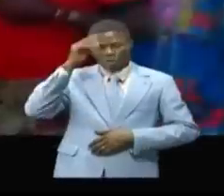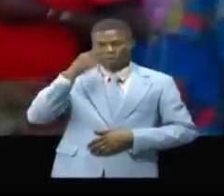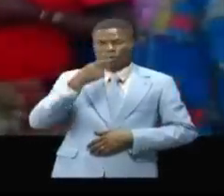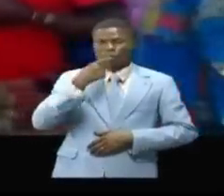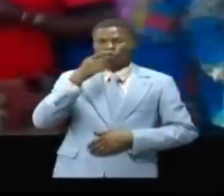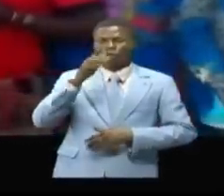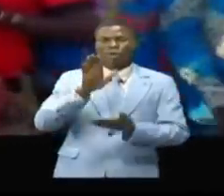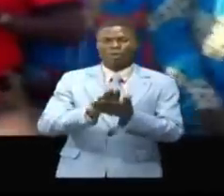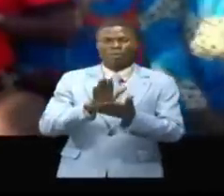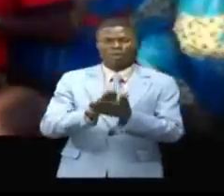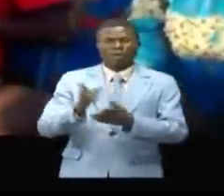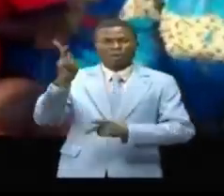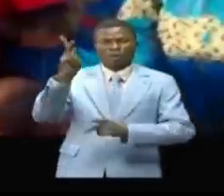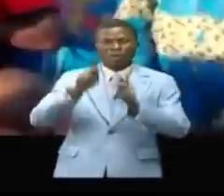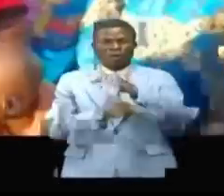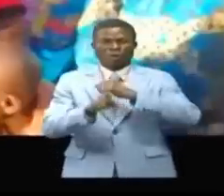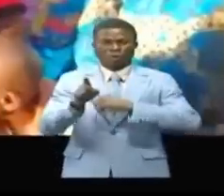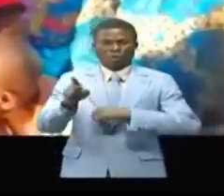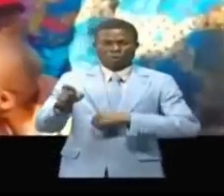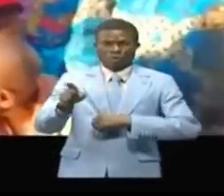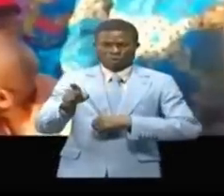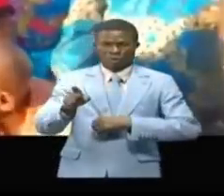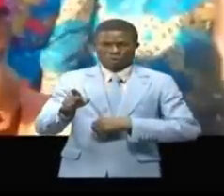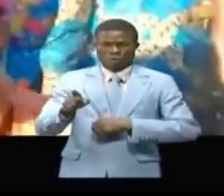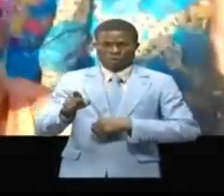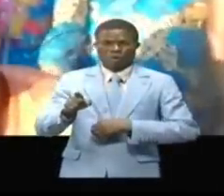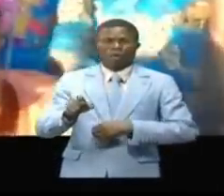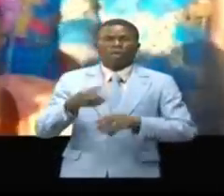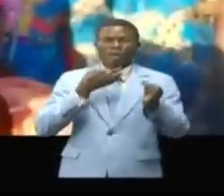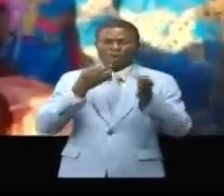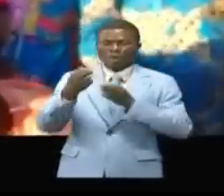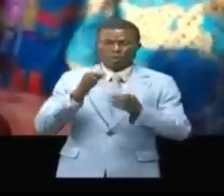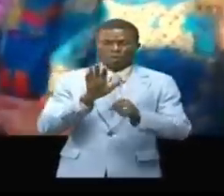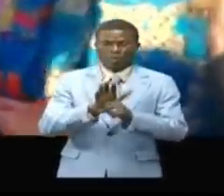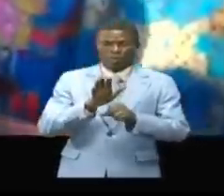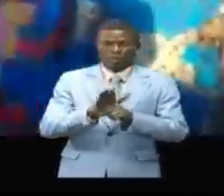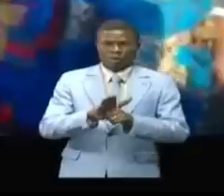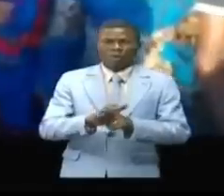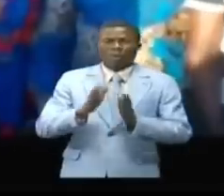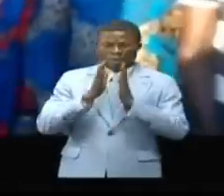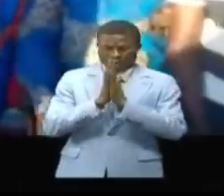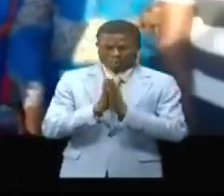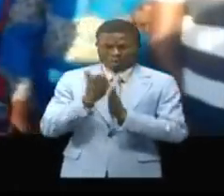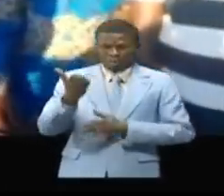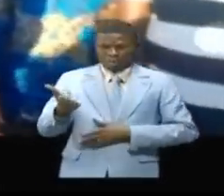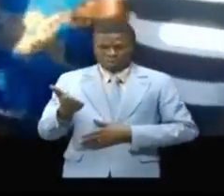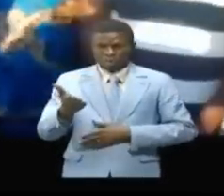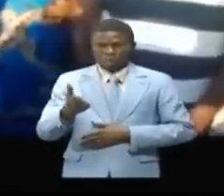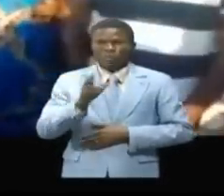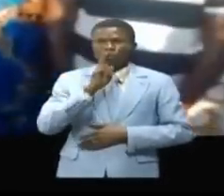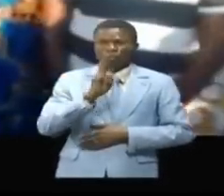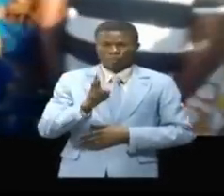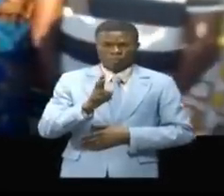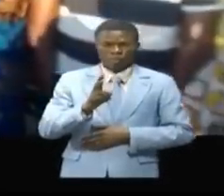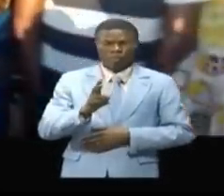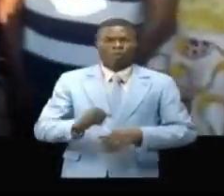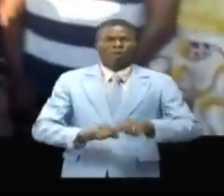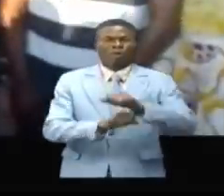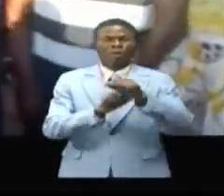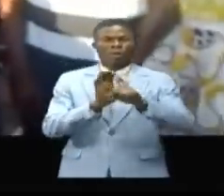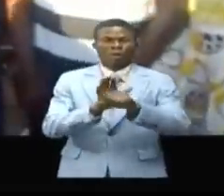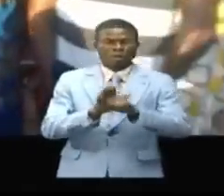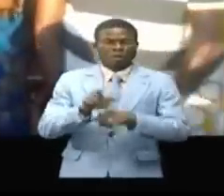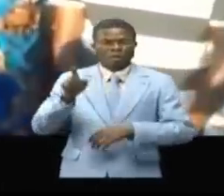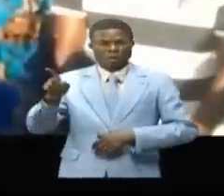la population qui l'a soutenu moralement et spirituellement avec des prières. Successivement, il s'est rendu à